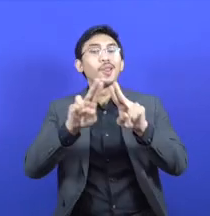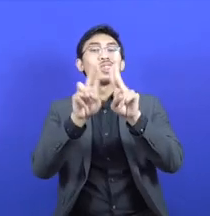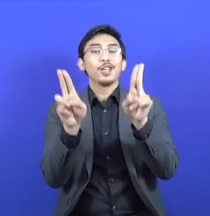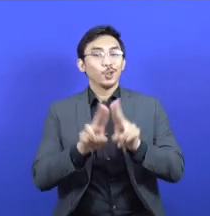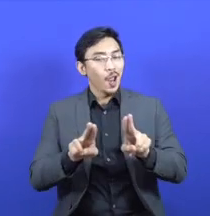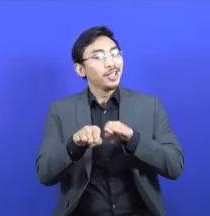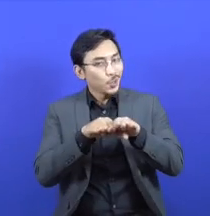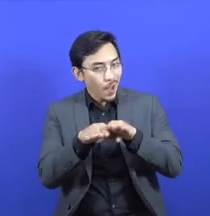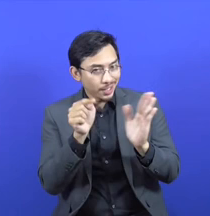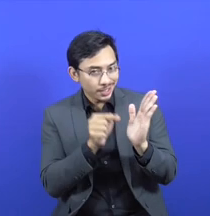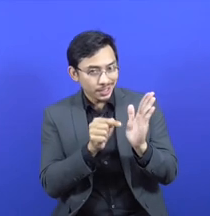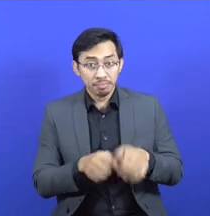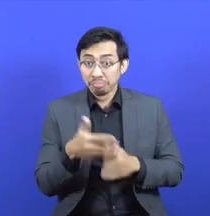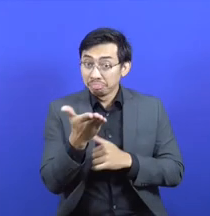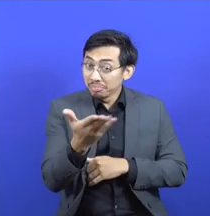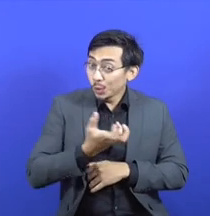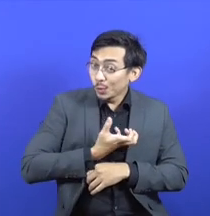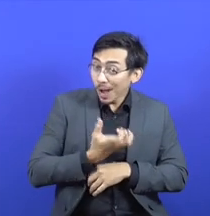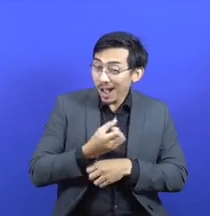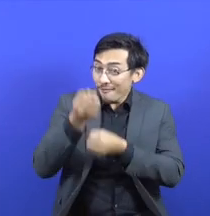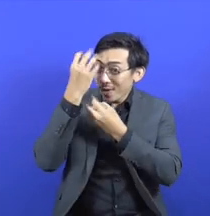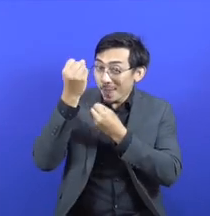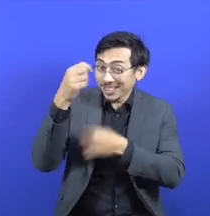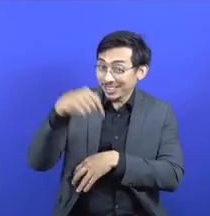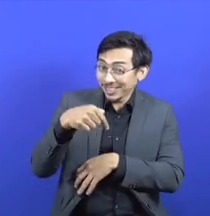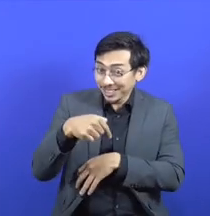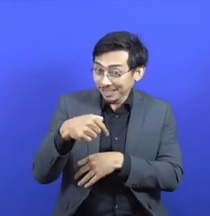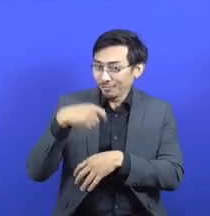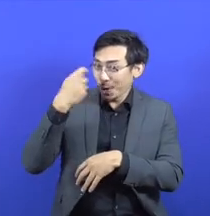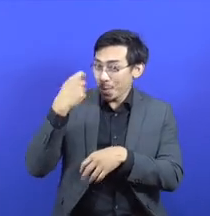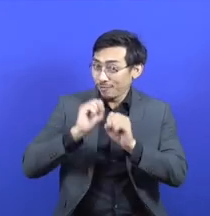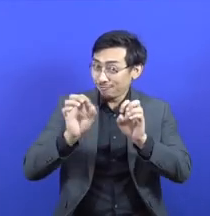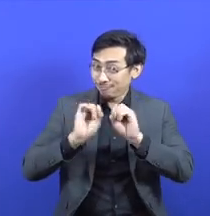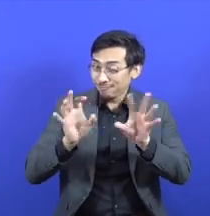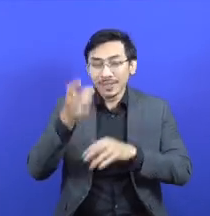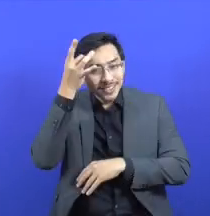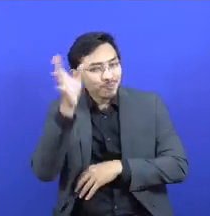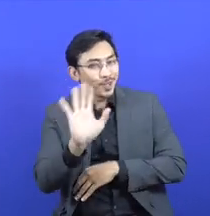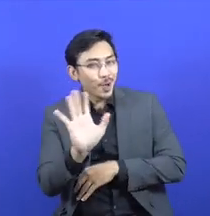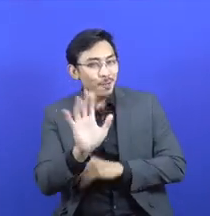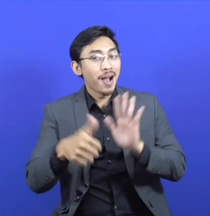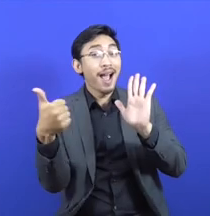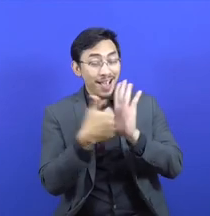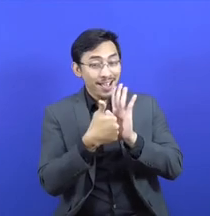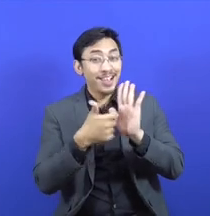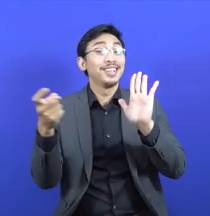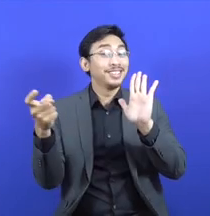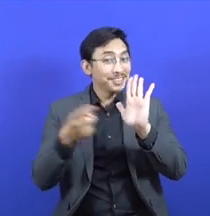perburuhan internasional. Kalau kamu suka informasi yang disampaikan dalam video ini, jangan lupa